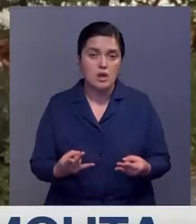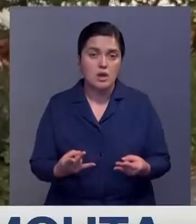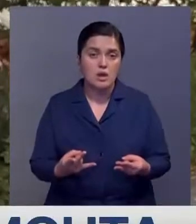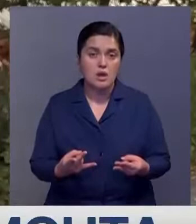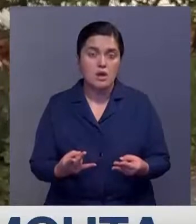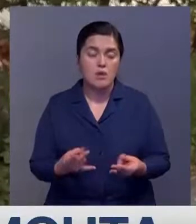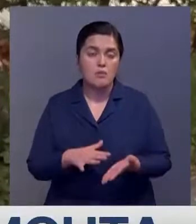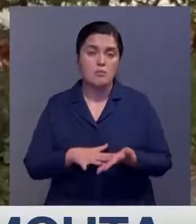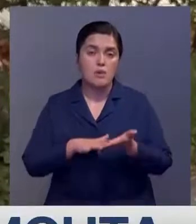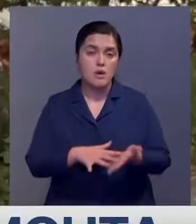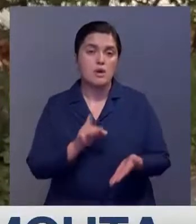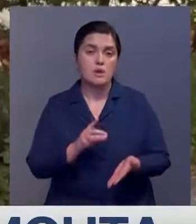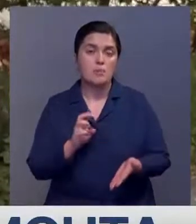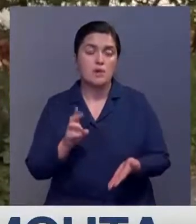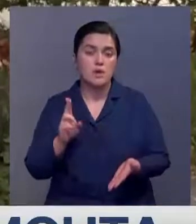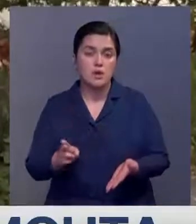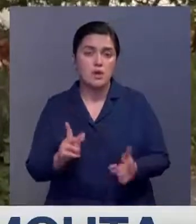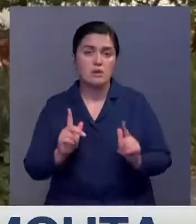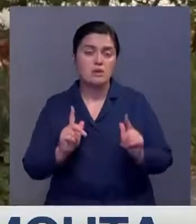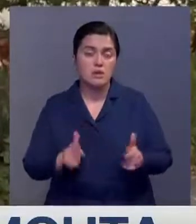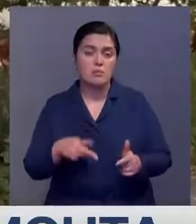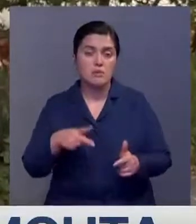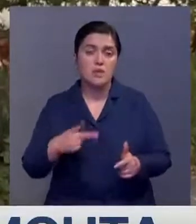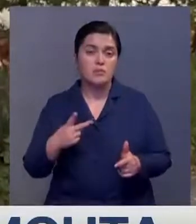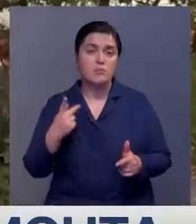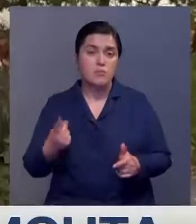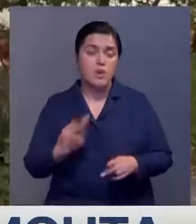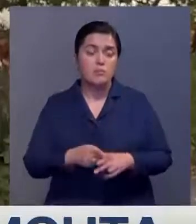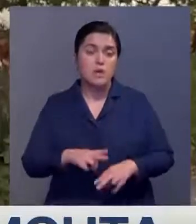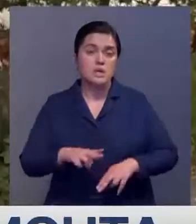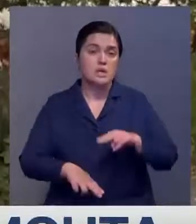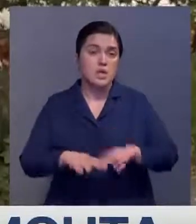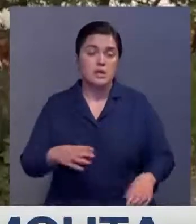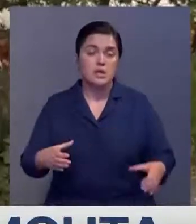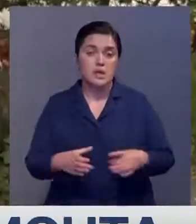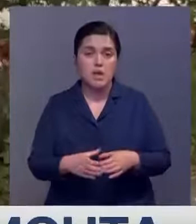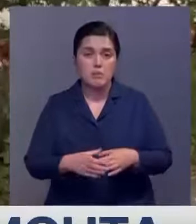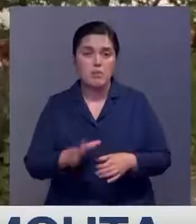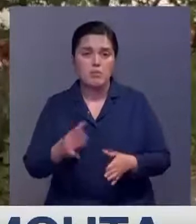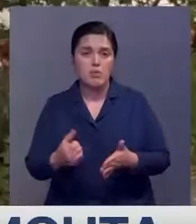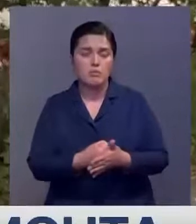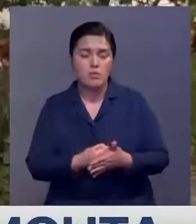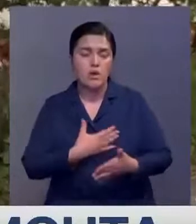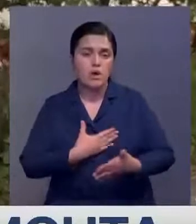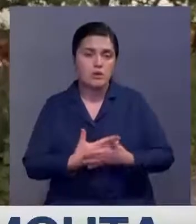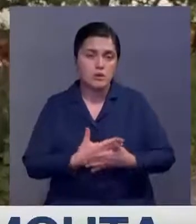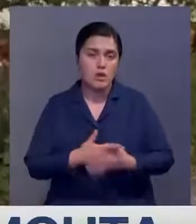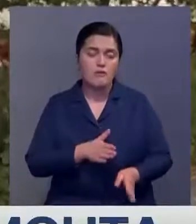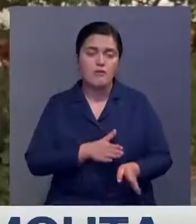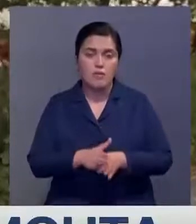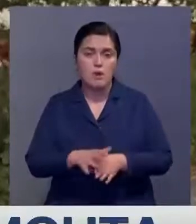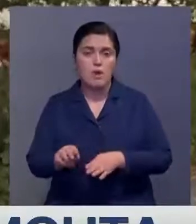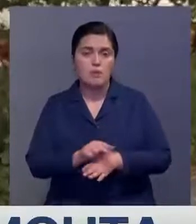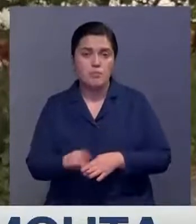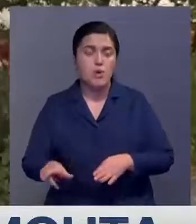вынесено на рассмотрение РБК, получено одобрение. В 2021 году подрядчик приложит все усилия в выполнении